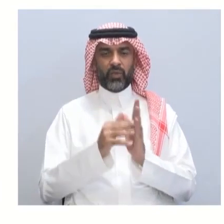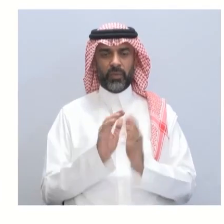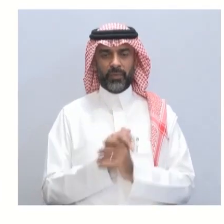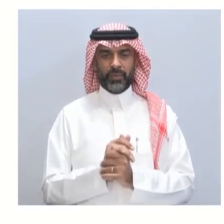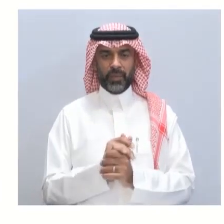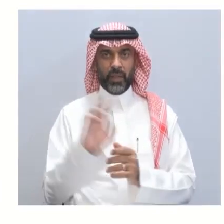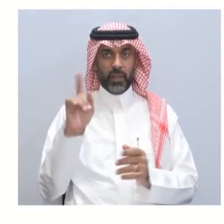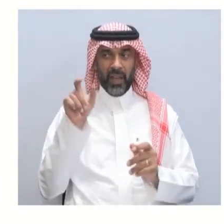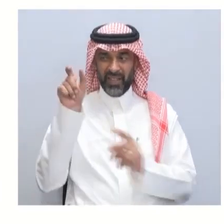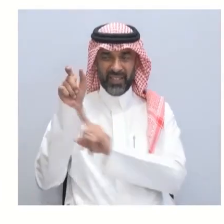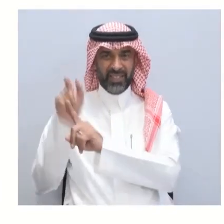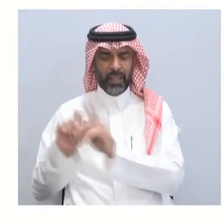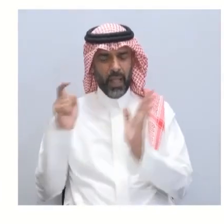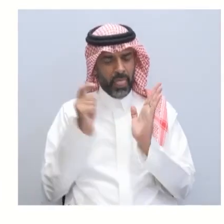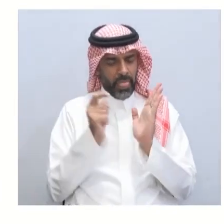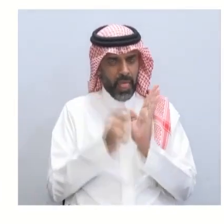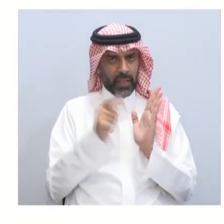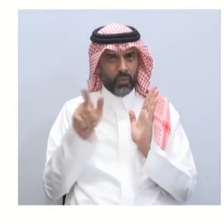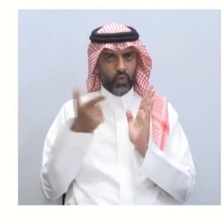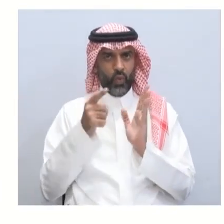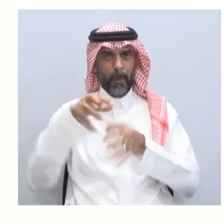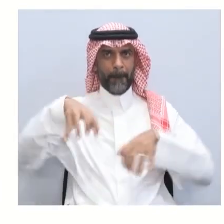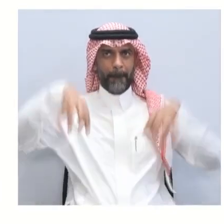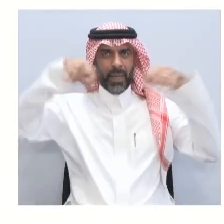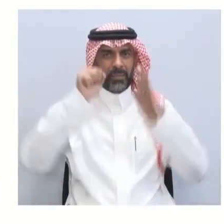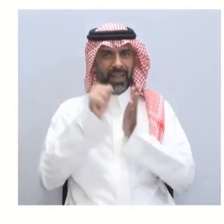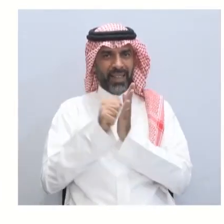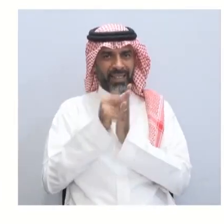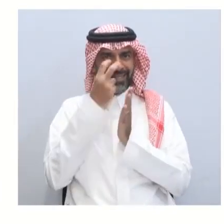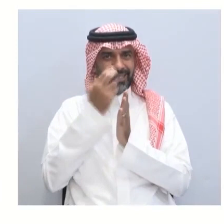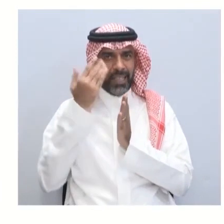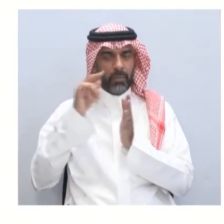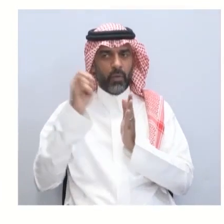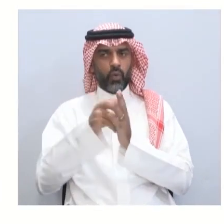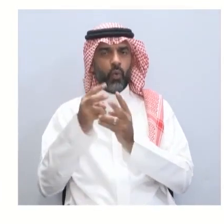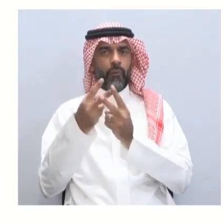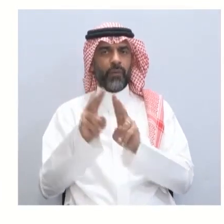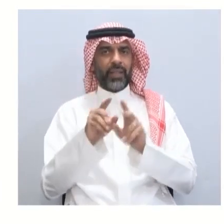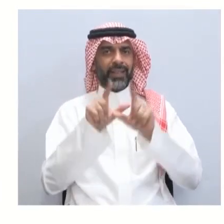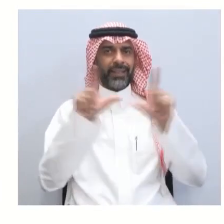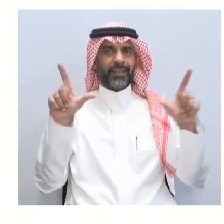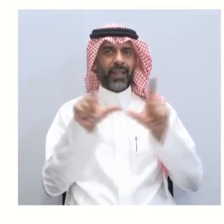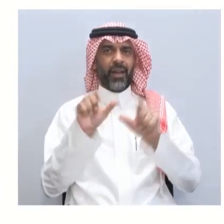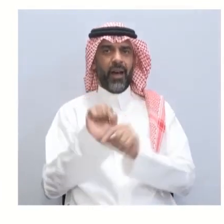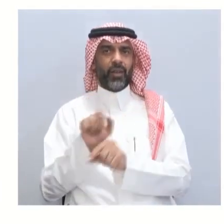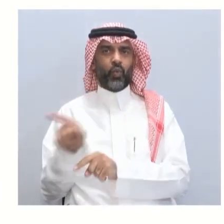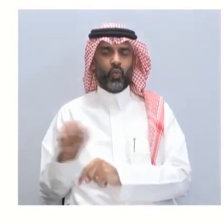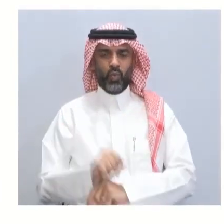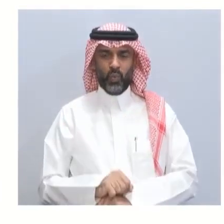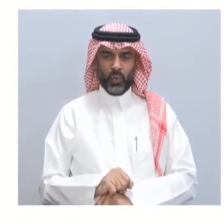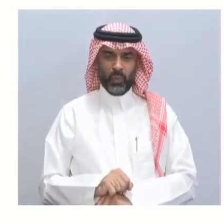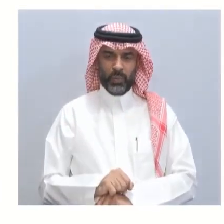عليه اذا ضغط المستخدم على مصمك مصمك فست فح الصفحه المتعلقه به اذا لدينا